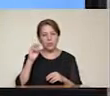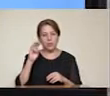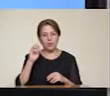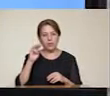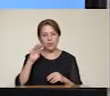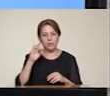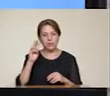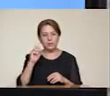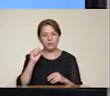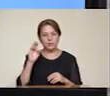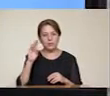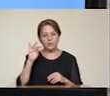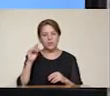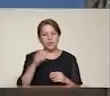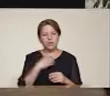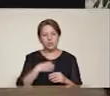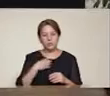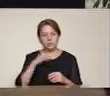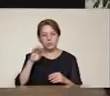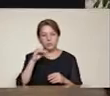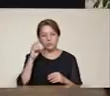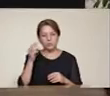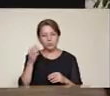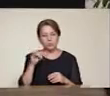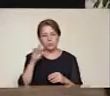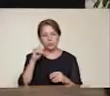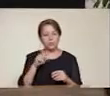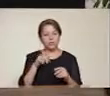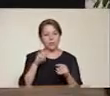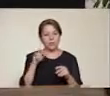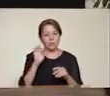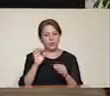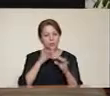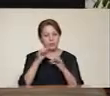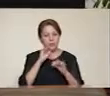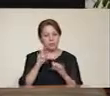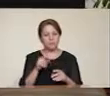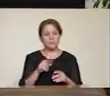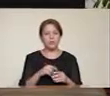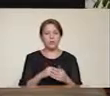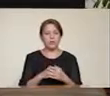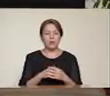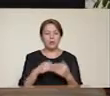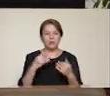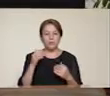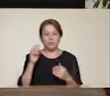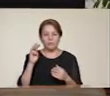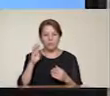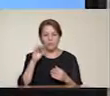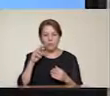asosiy tushunchalari. Bugun biz siz bilan kinematikaning asosiy tushunchalaridan moddiy